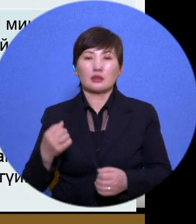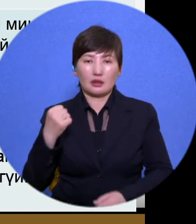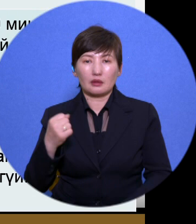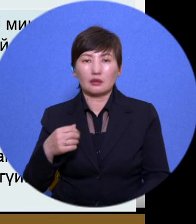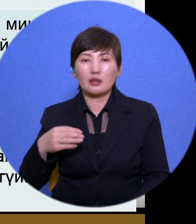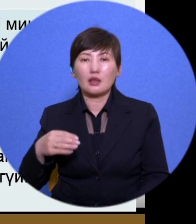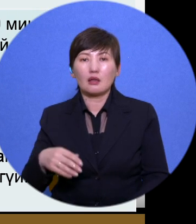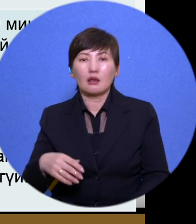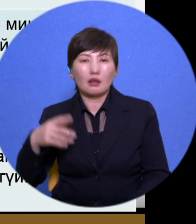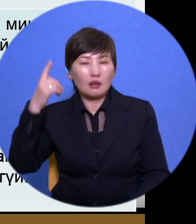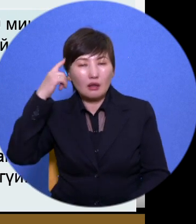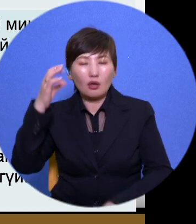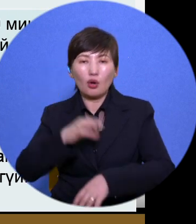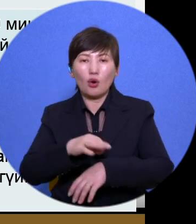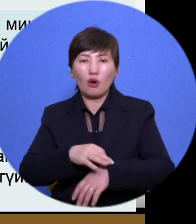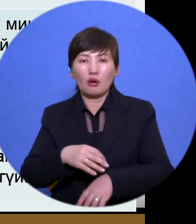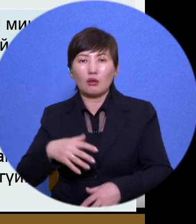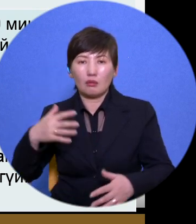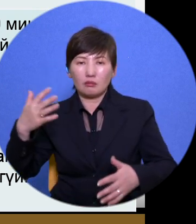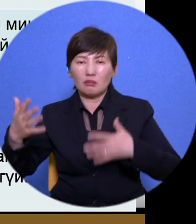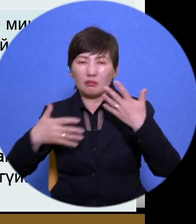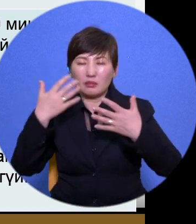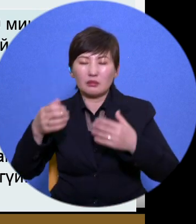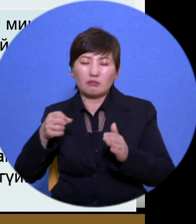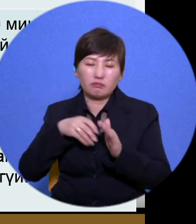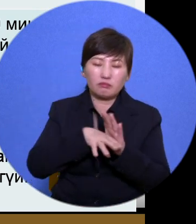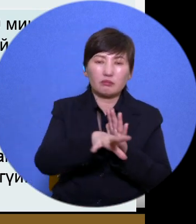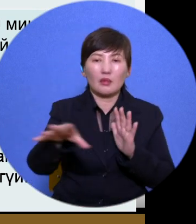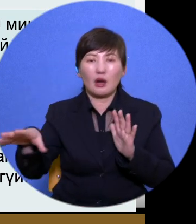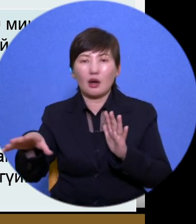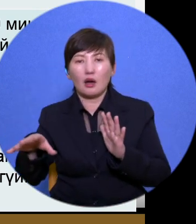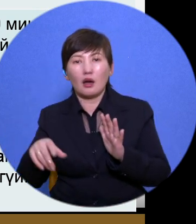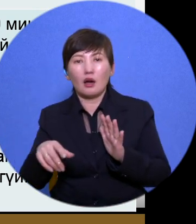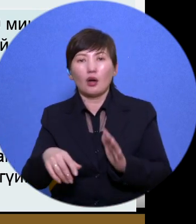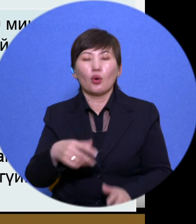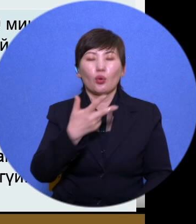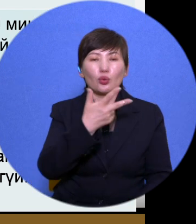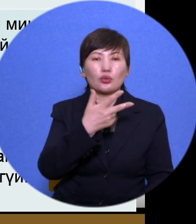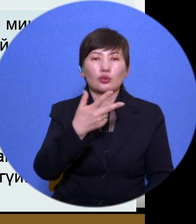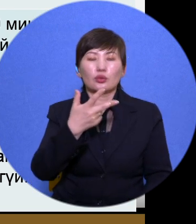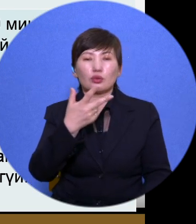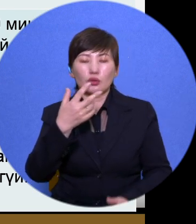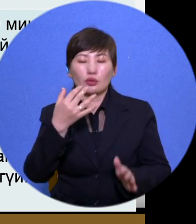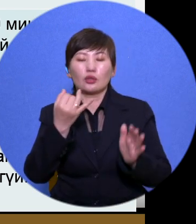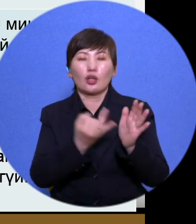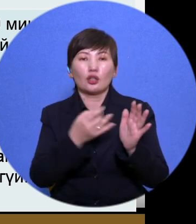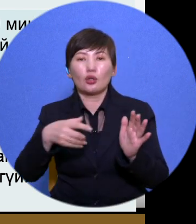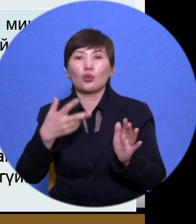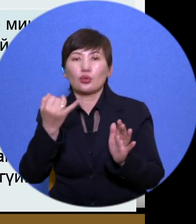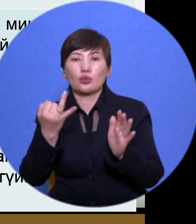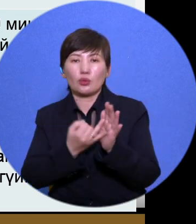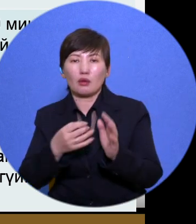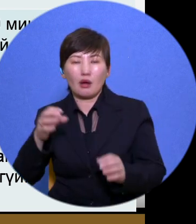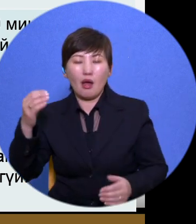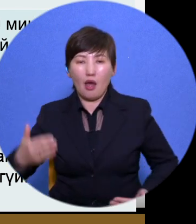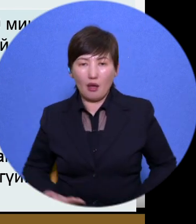дамждаг, хөдөлгөө муутай, гадаад орчинд дэвсэр муутай. 36-аас 37 хэмийн дулаанд өсөж үржигдэг. Цусан суулга өвчин